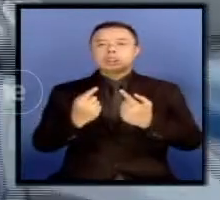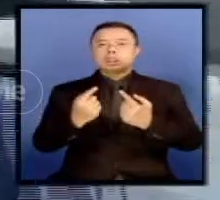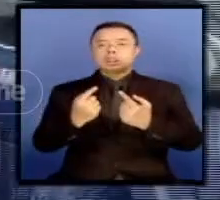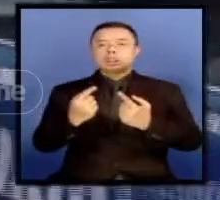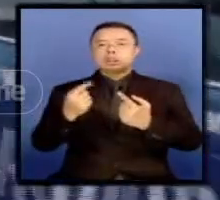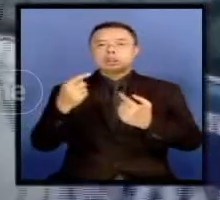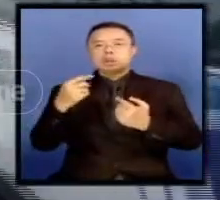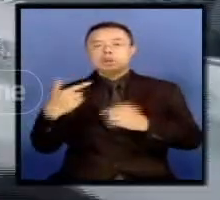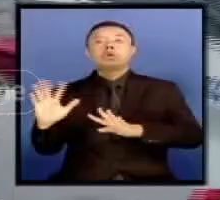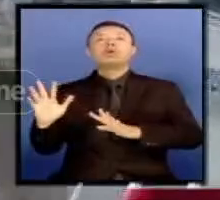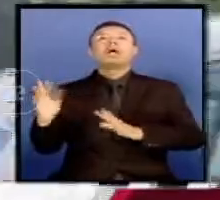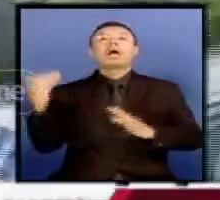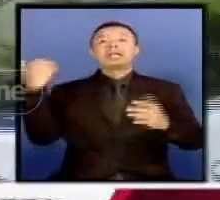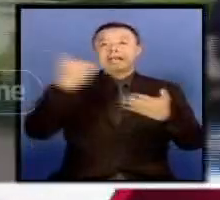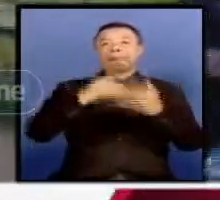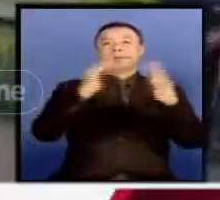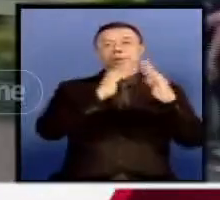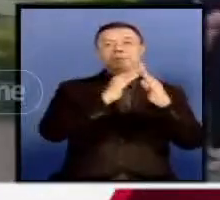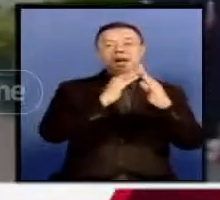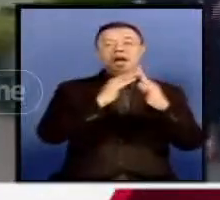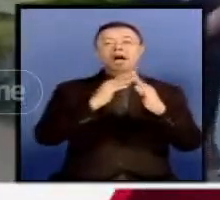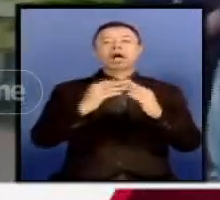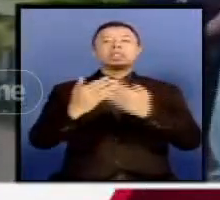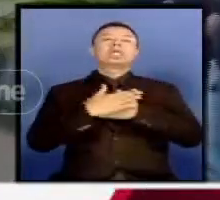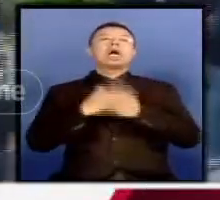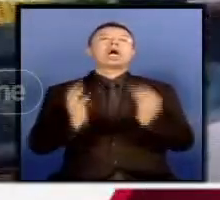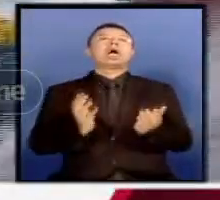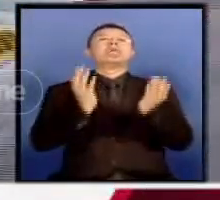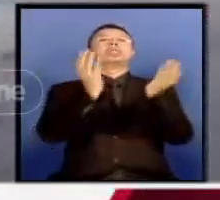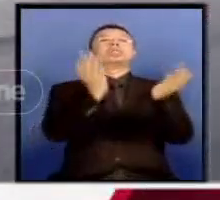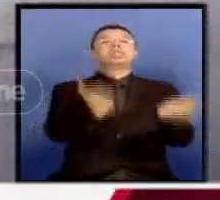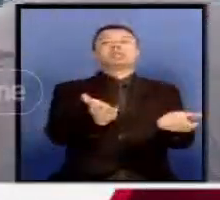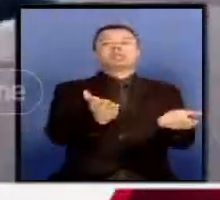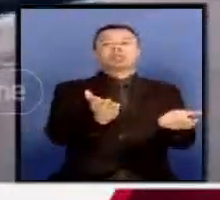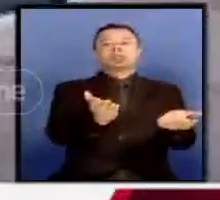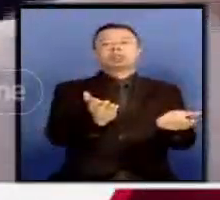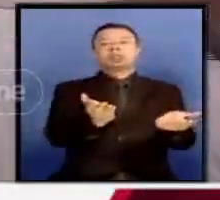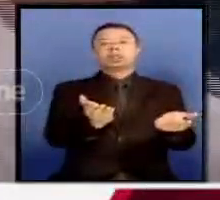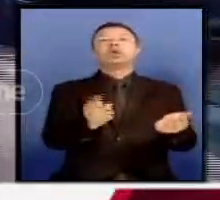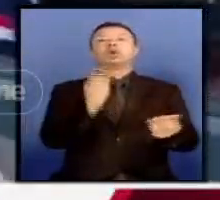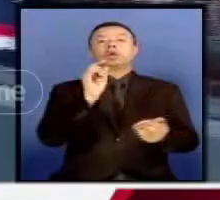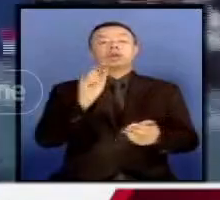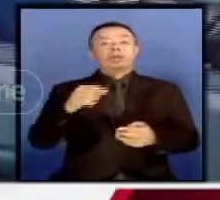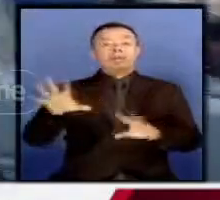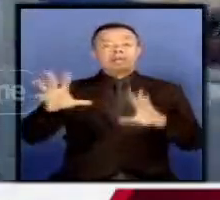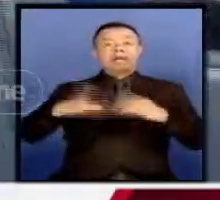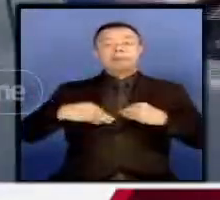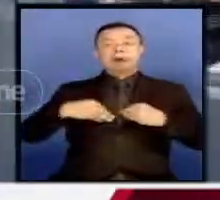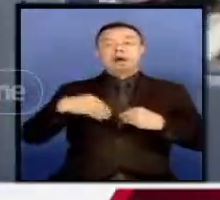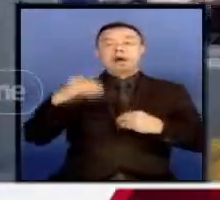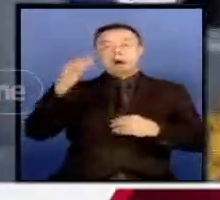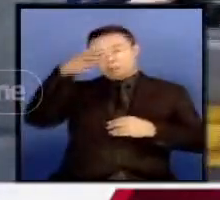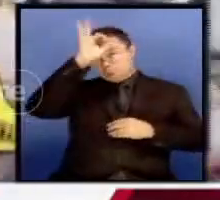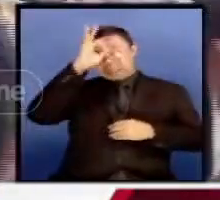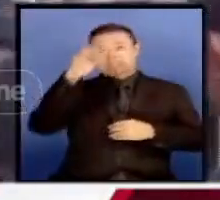Setibanya di rumah duka dilanjutkan dengan penyerahan jenazah dari jajaran kepolisian Polda Sulawesi Utara ke Polres kota mobagu dan